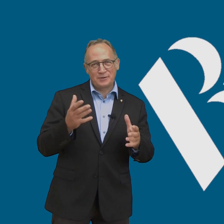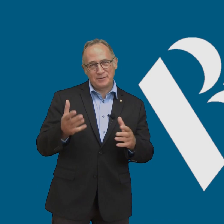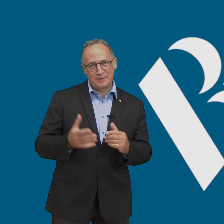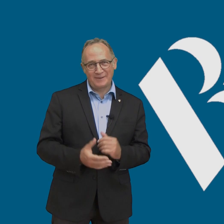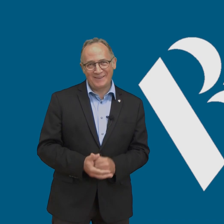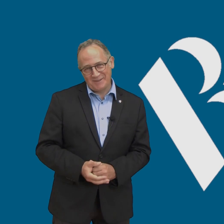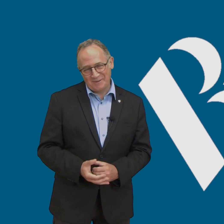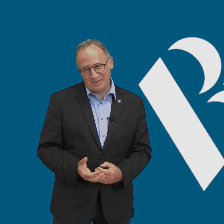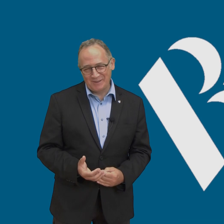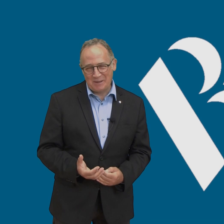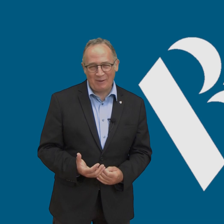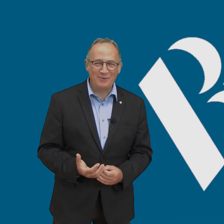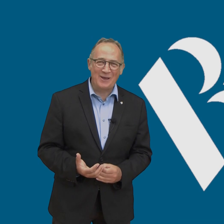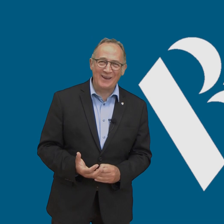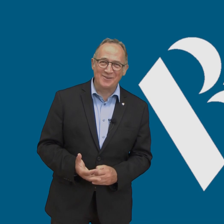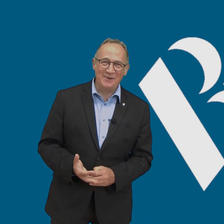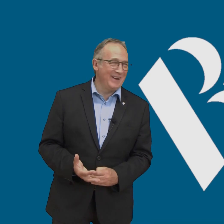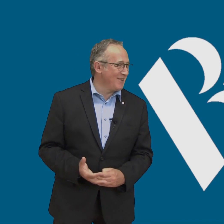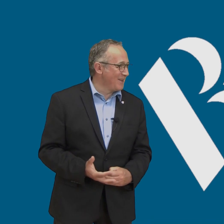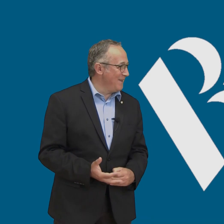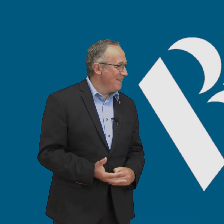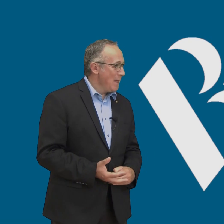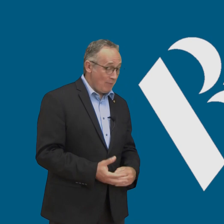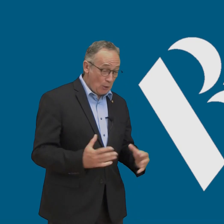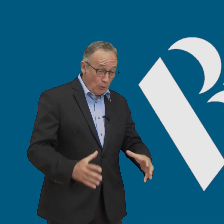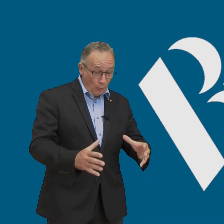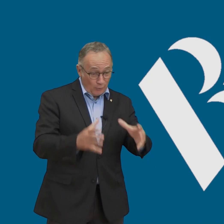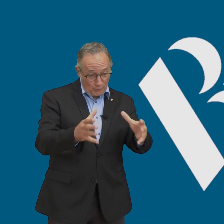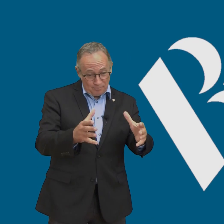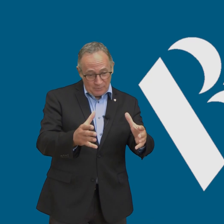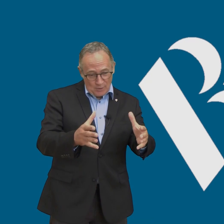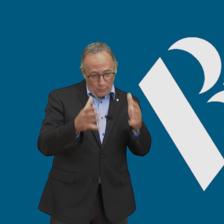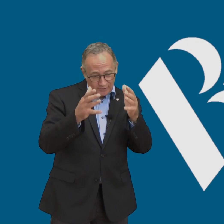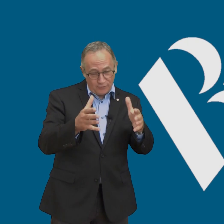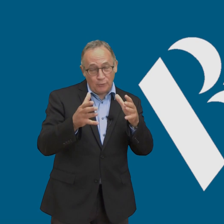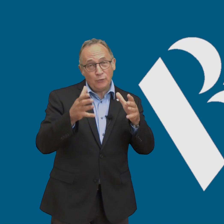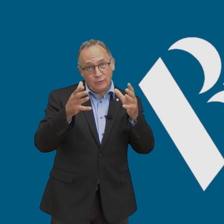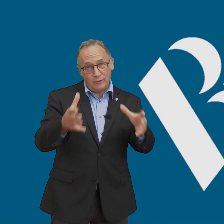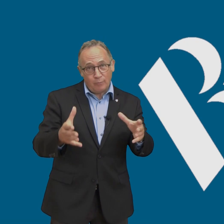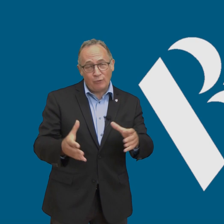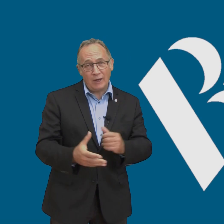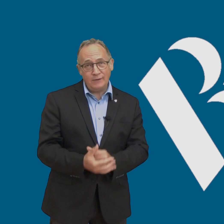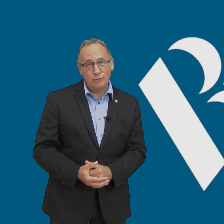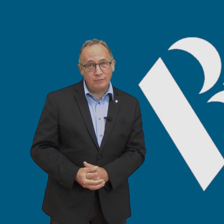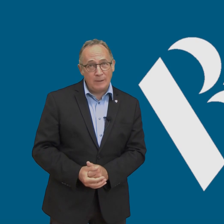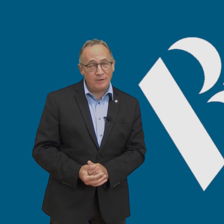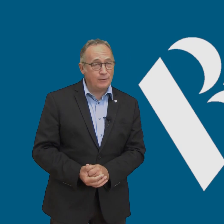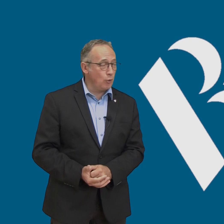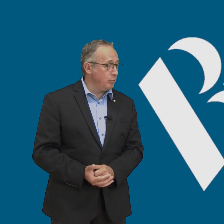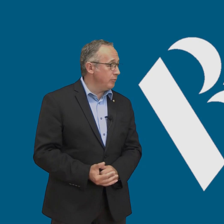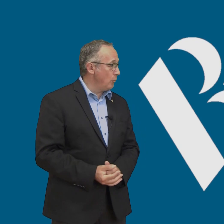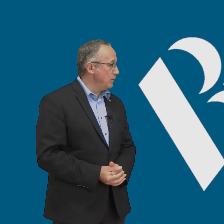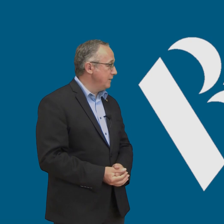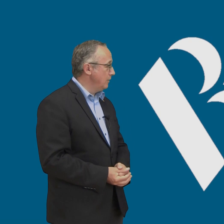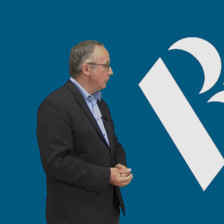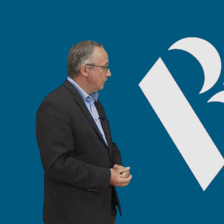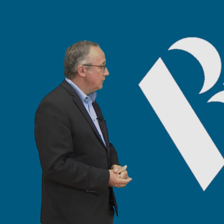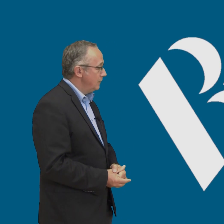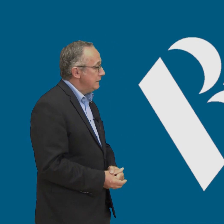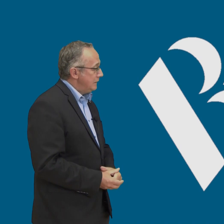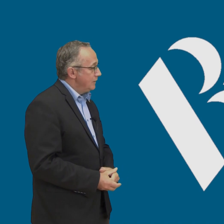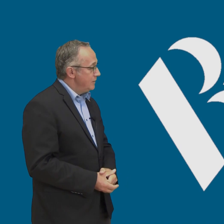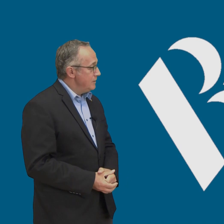temps en temps, j'ai l'impression qu'il a raison. Fait que là, on s'assure de pouvoir aider toutes les personnes qu'on peut, aider,